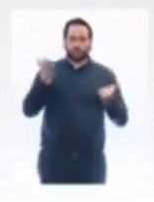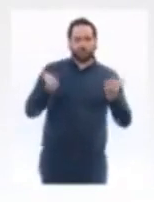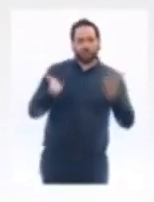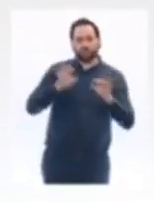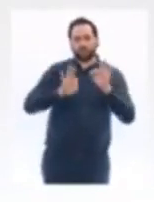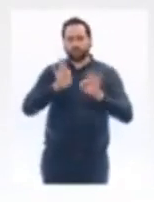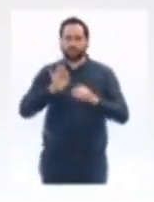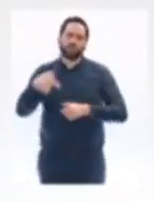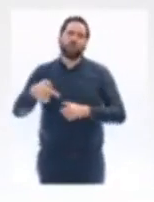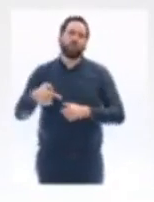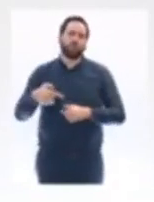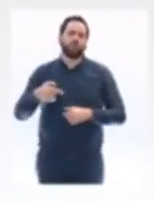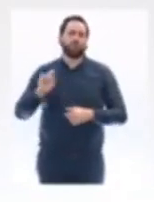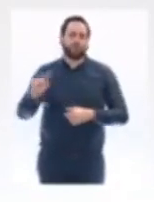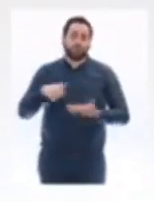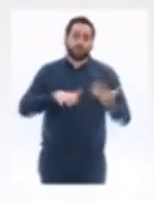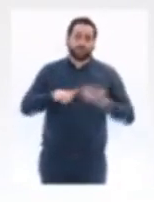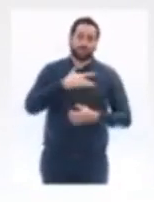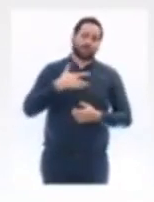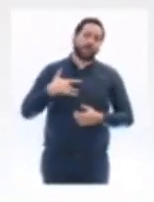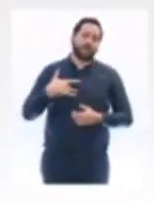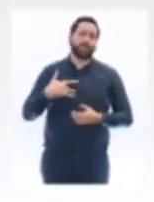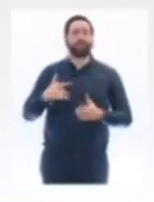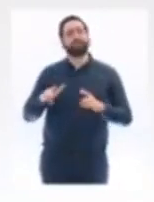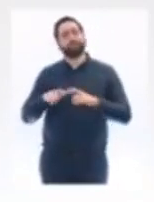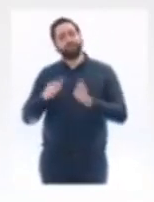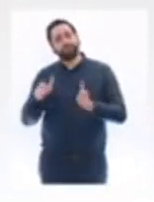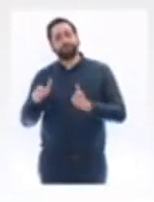que, bien entendu, nous, en toute